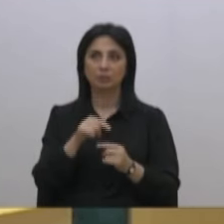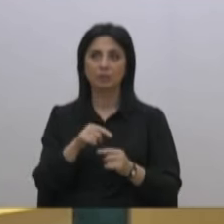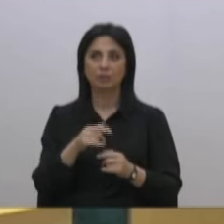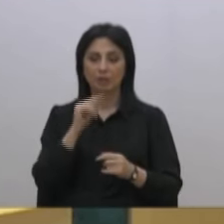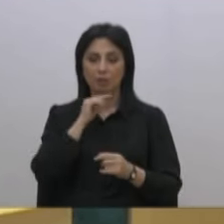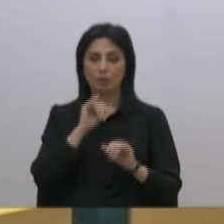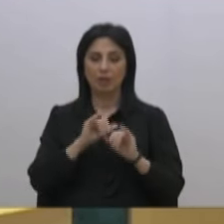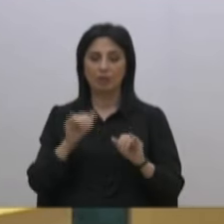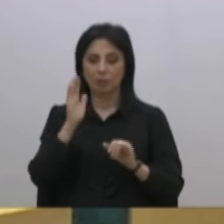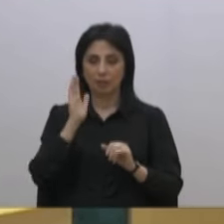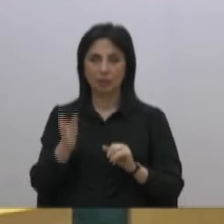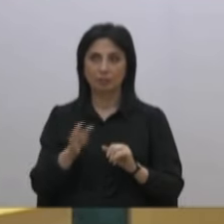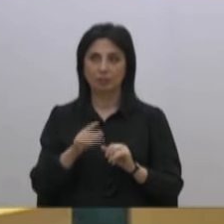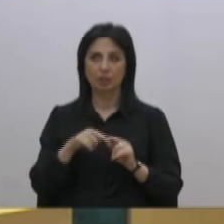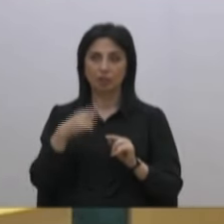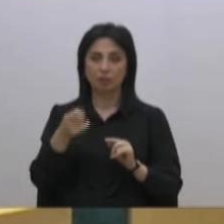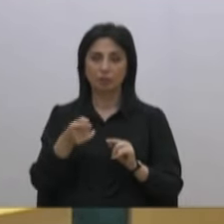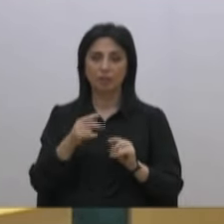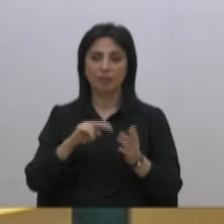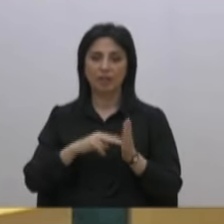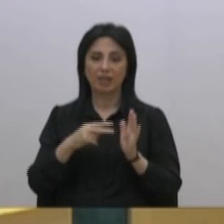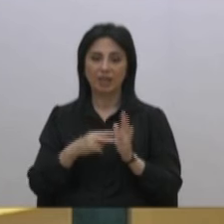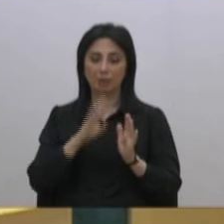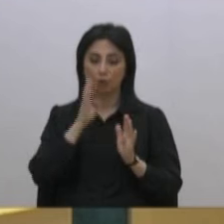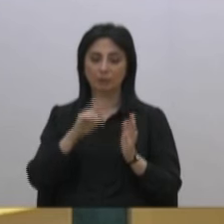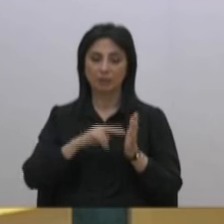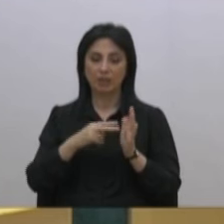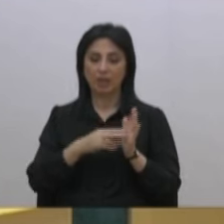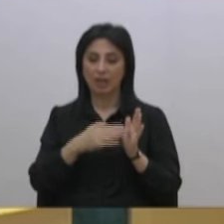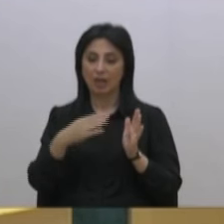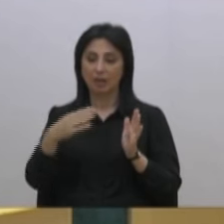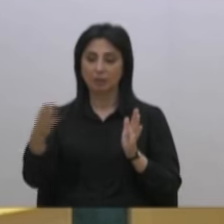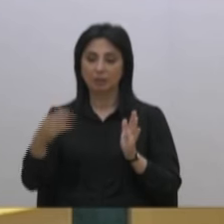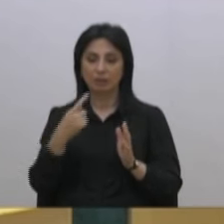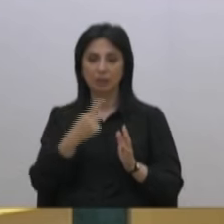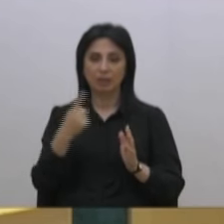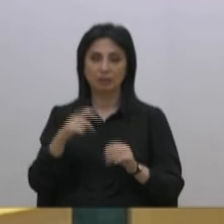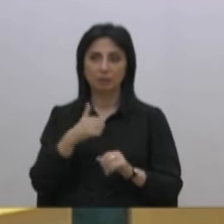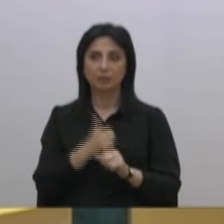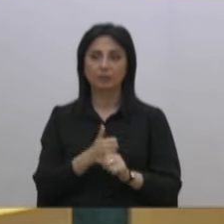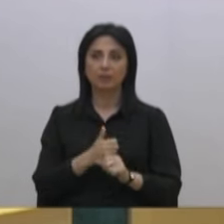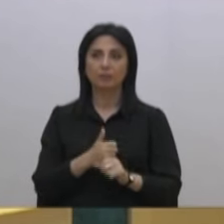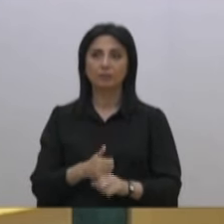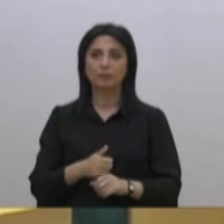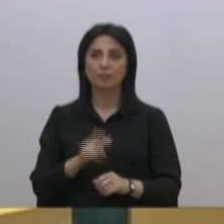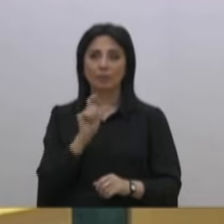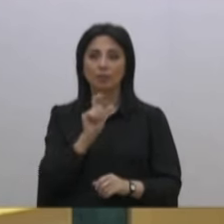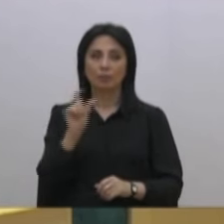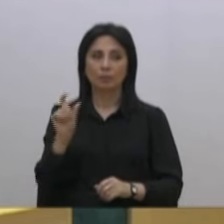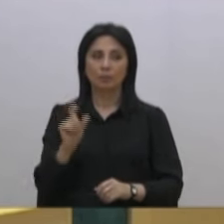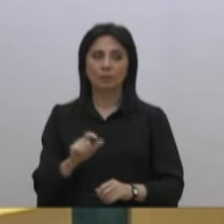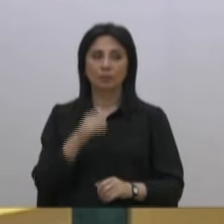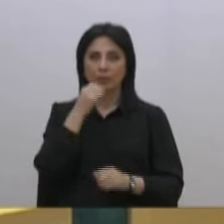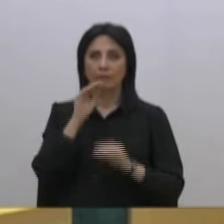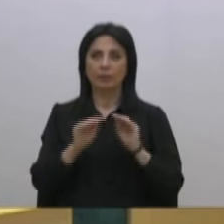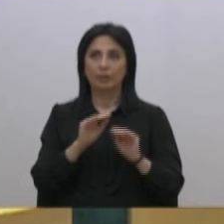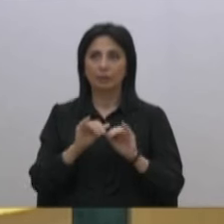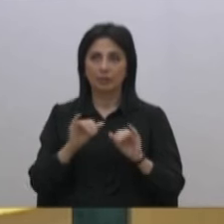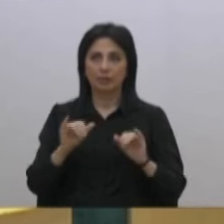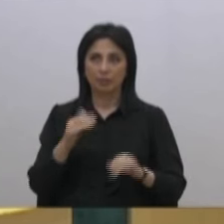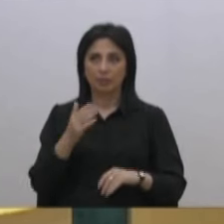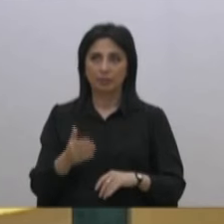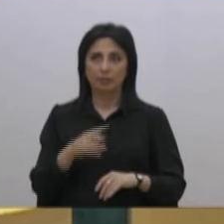ეკონომიკური განვითარება იქნება შემდგომი 4-წლიანი გეგმის ერთ-ერთი მთავარი კომპონენტი. ინფრასტრუქტურის